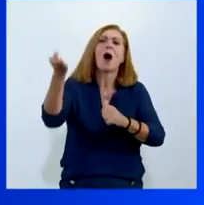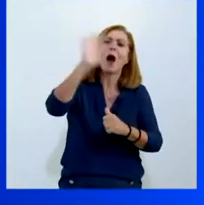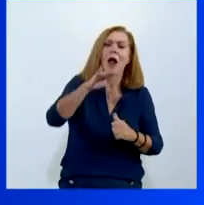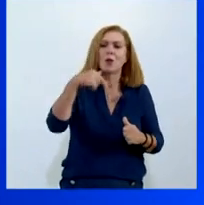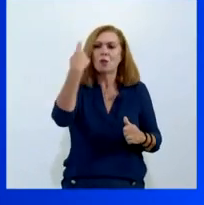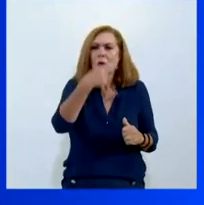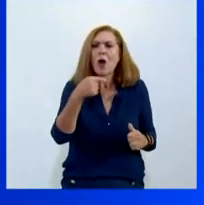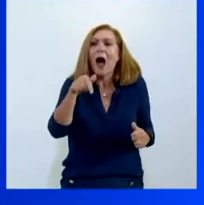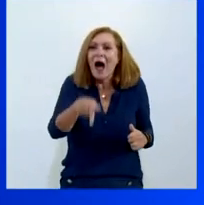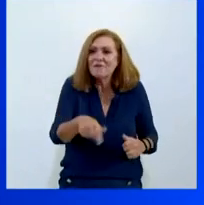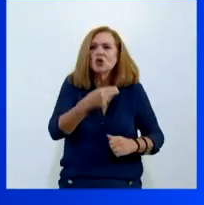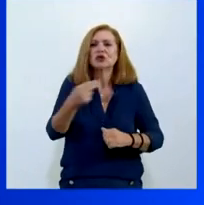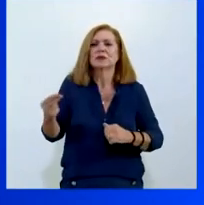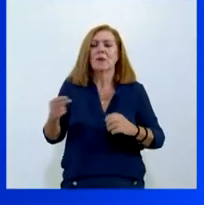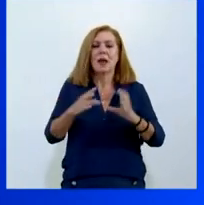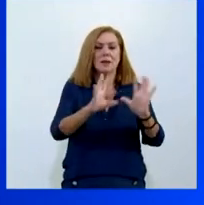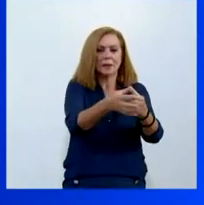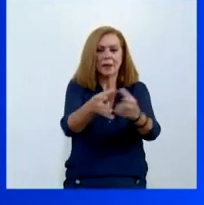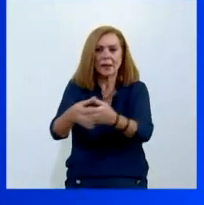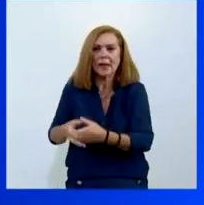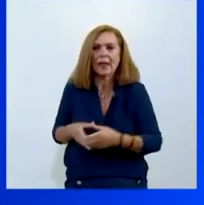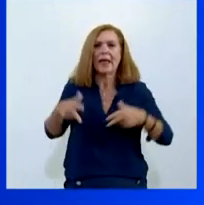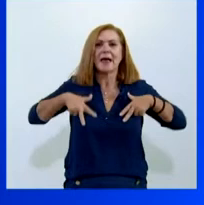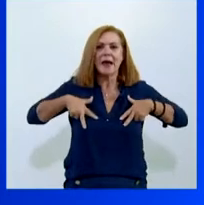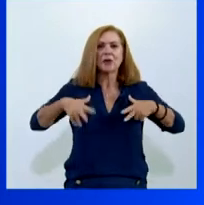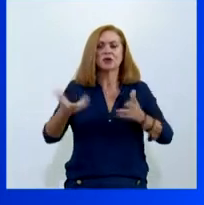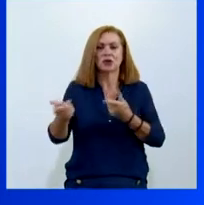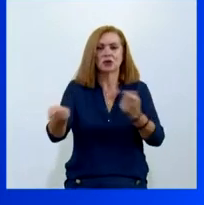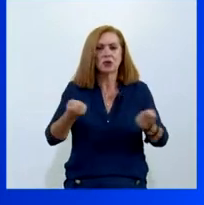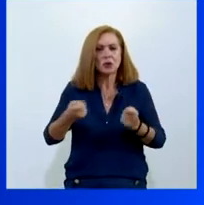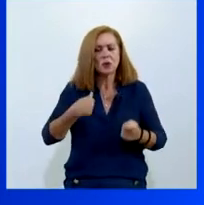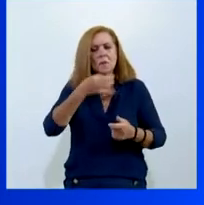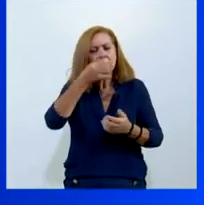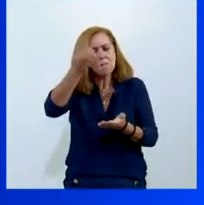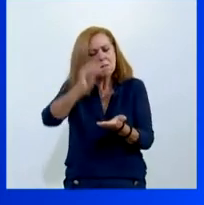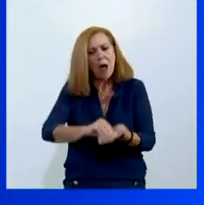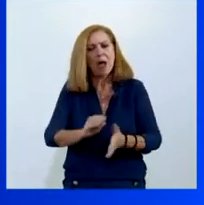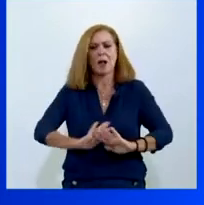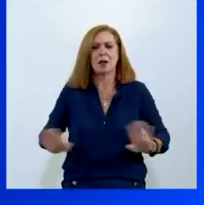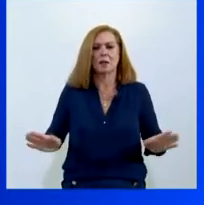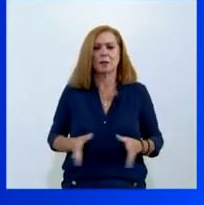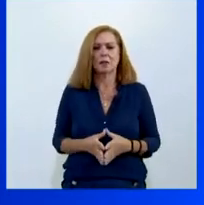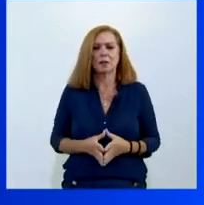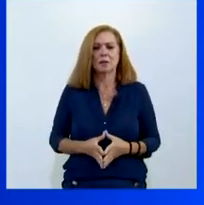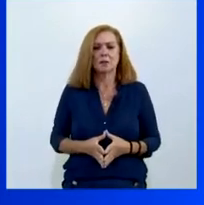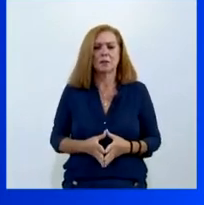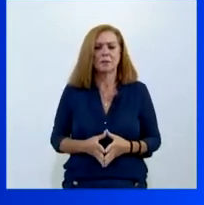επιτελικό κράτος και συντονισμός. Και θα το ξαναπώ.